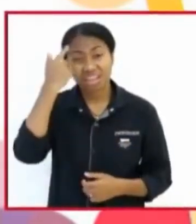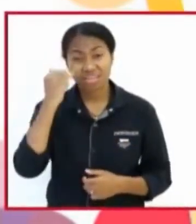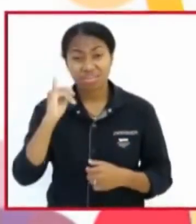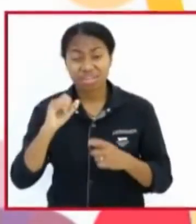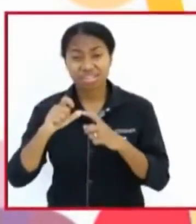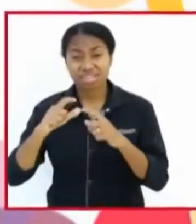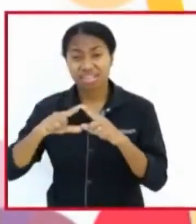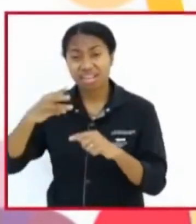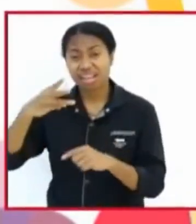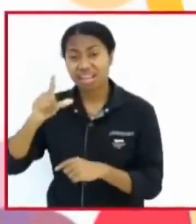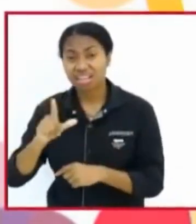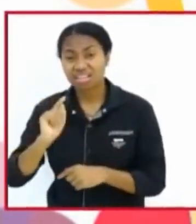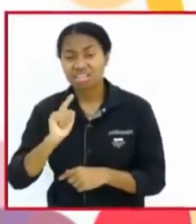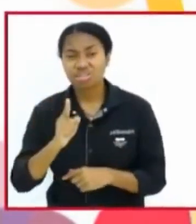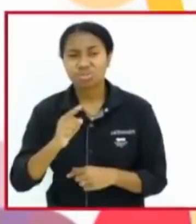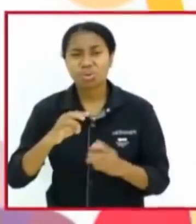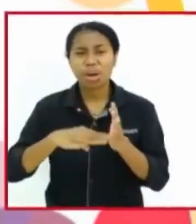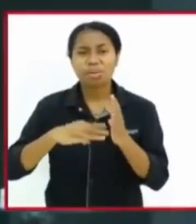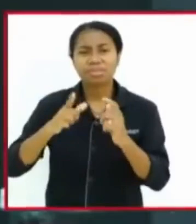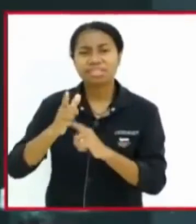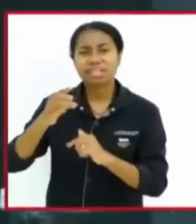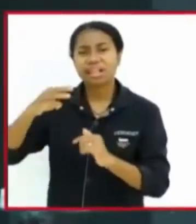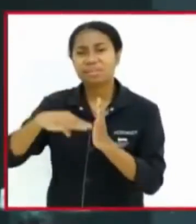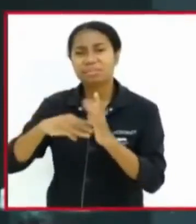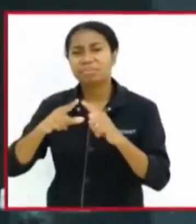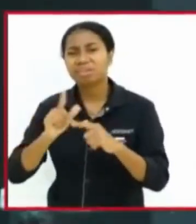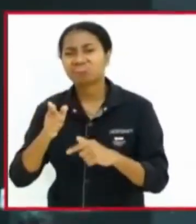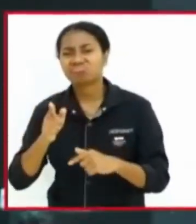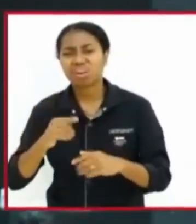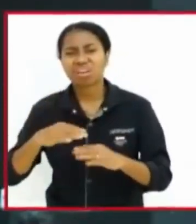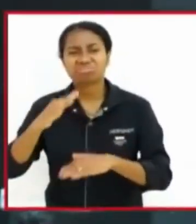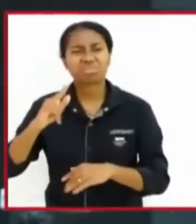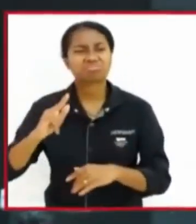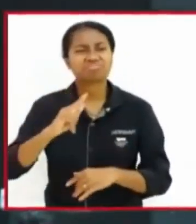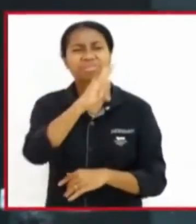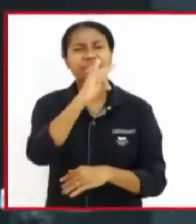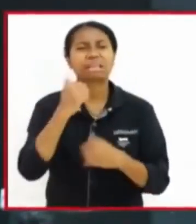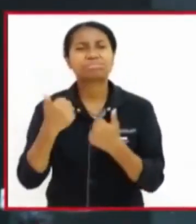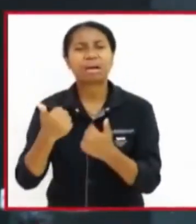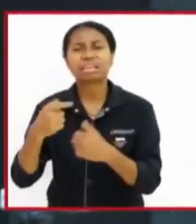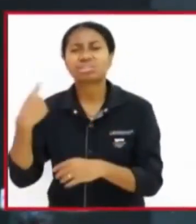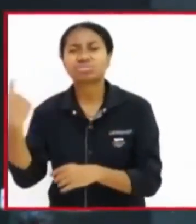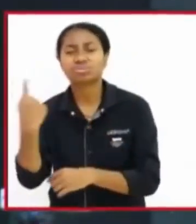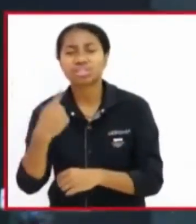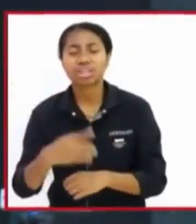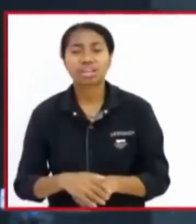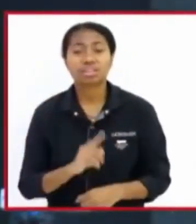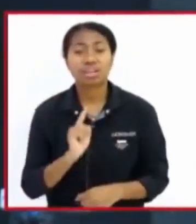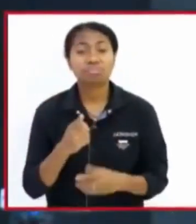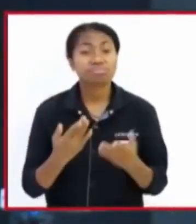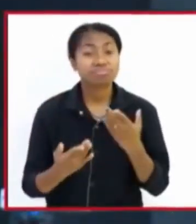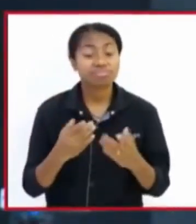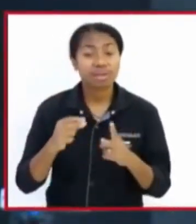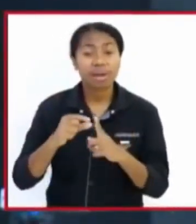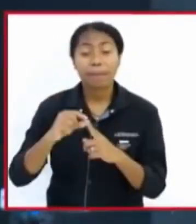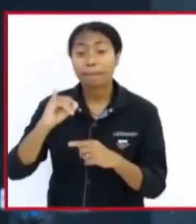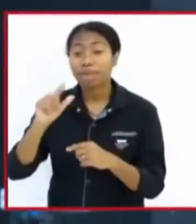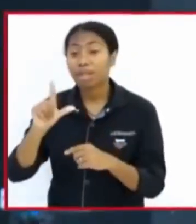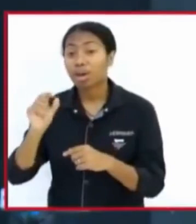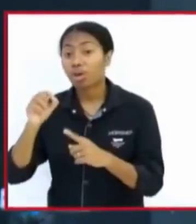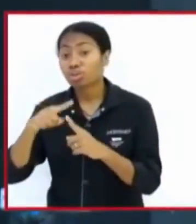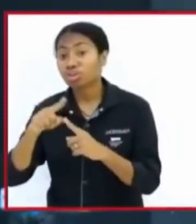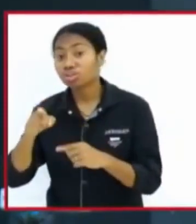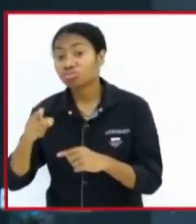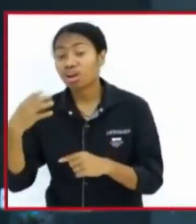sekarang menjelma menjadi Angkatan Udara terbaik di dunia bahkan pilot-pilot Angkatan Udara